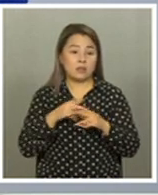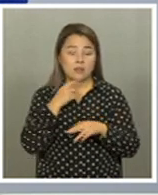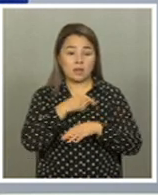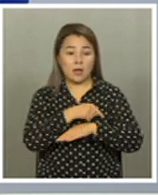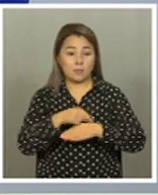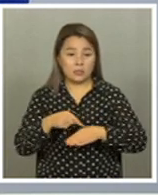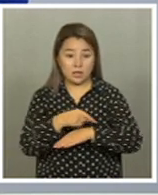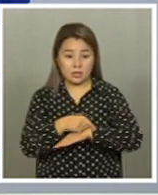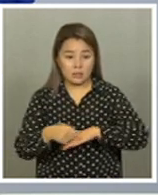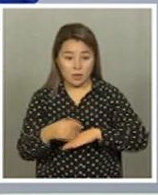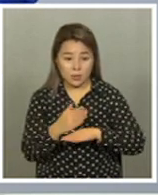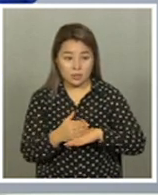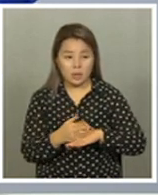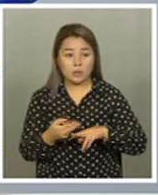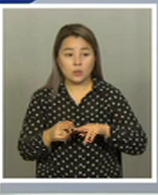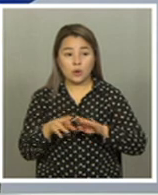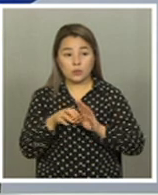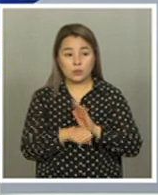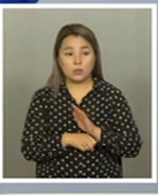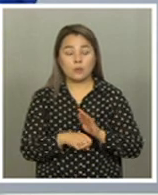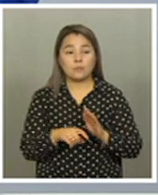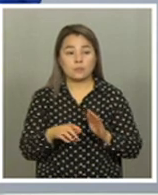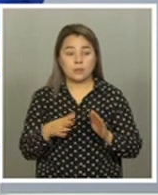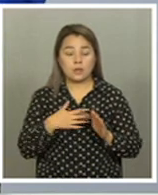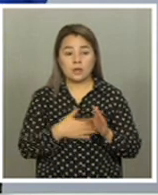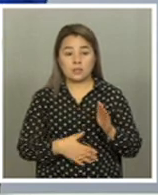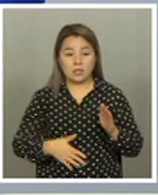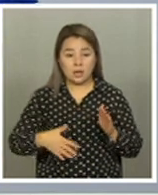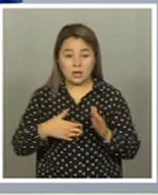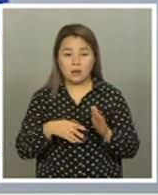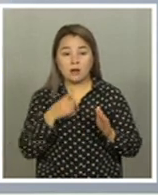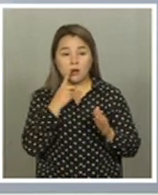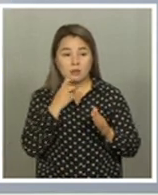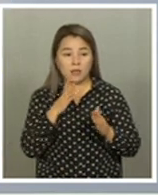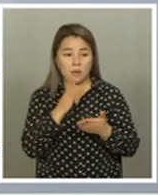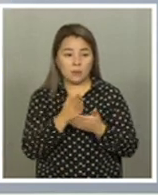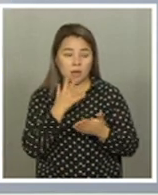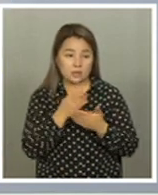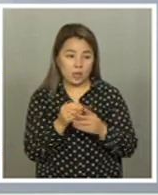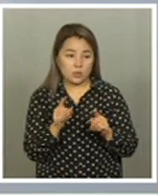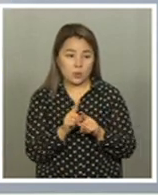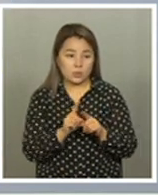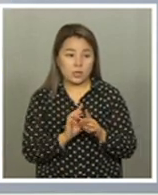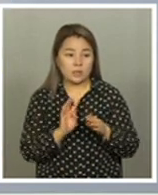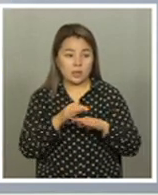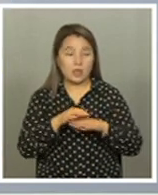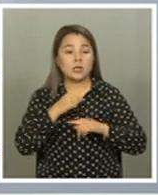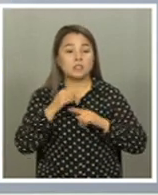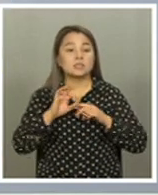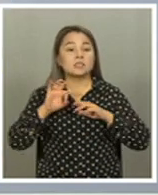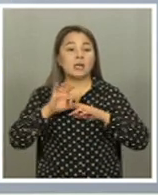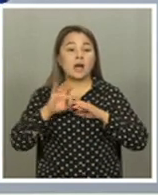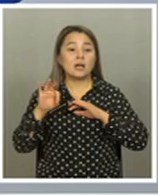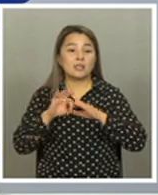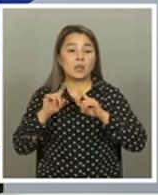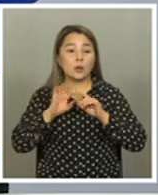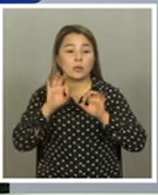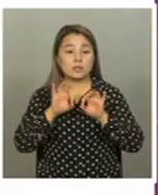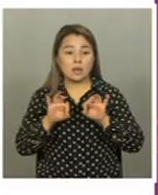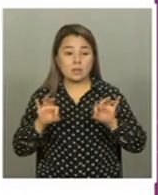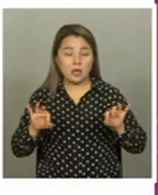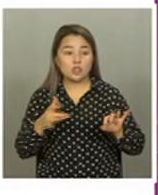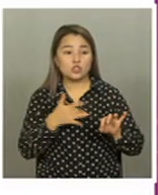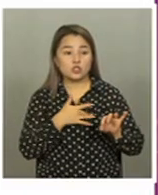ал соңында құрсақ қан тамырлары орналасқан. Және сақина тәрізді бөлімдер ол